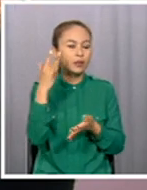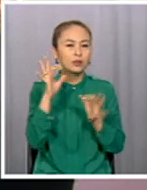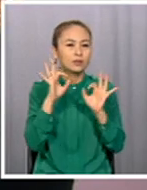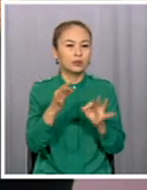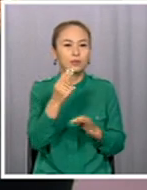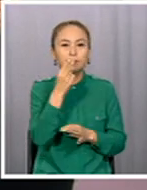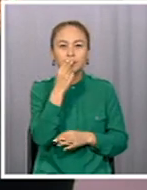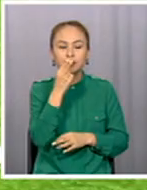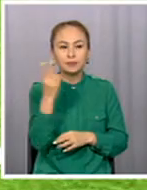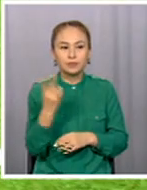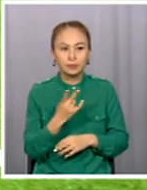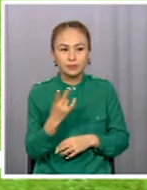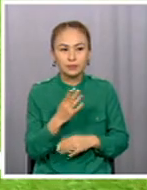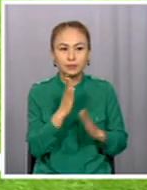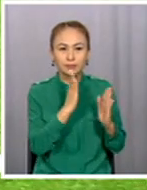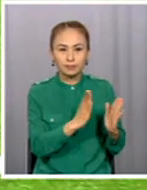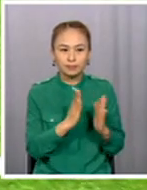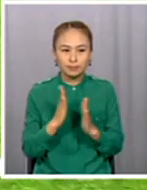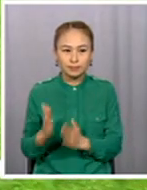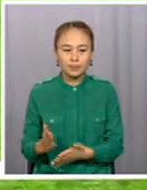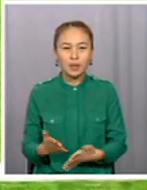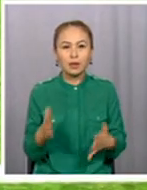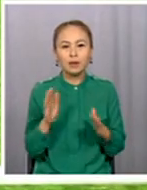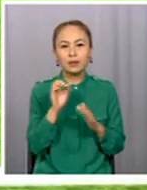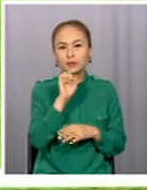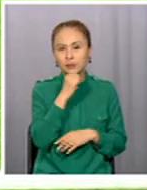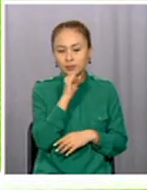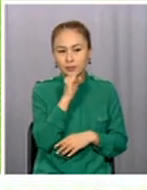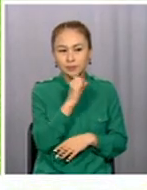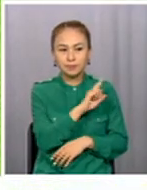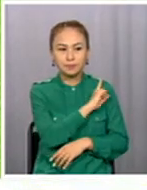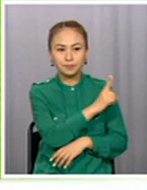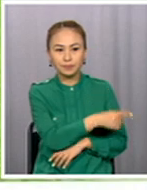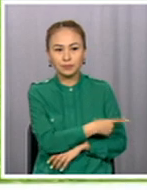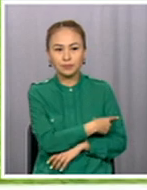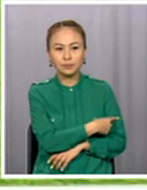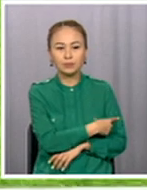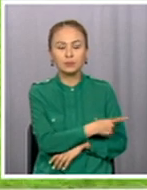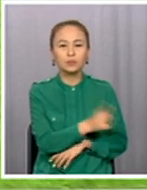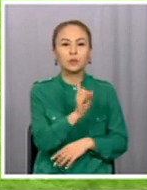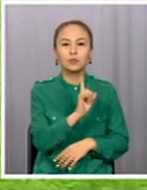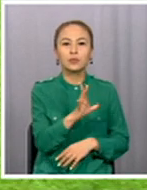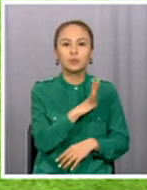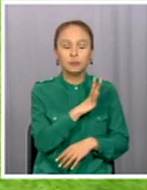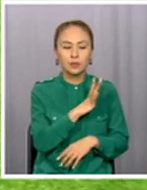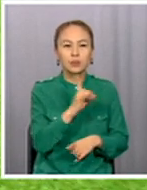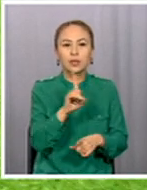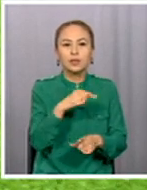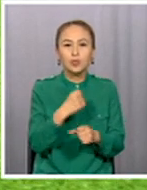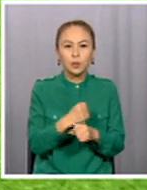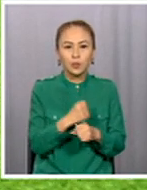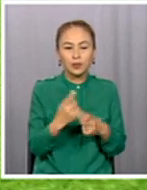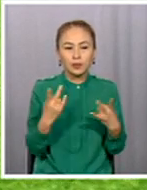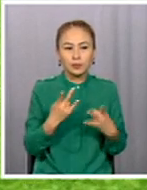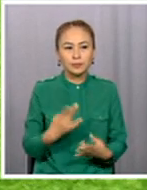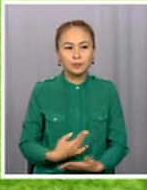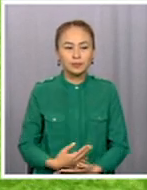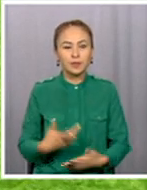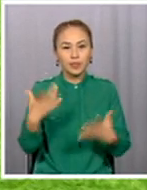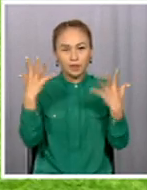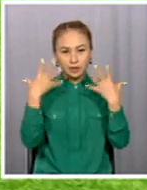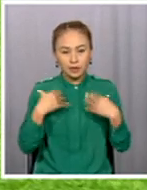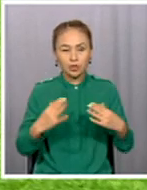тамақтану керек екен. Ата, мықты, күшті болу үшін не істеу керек? Денені